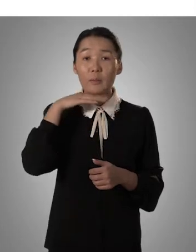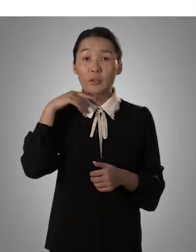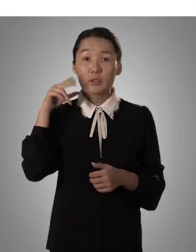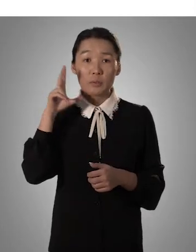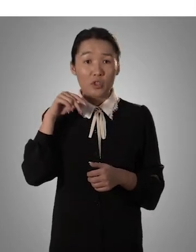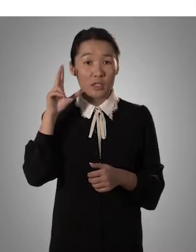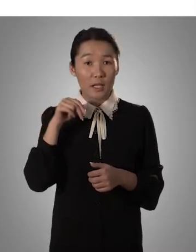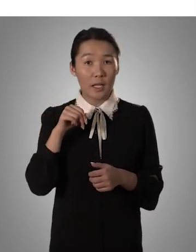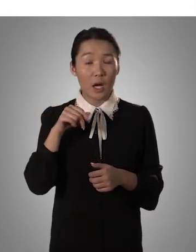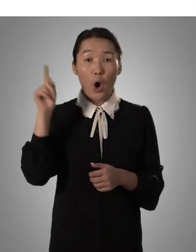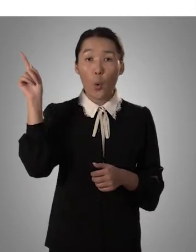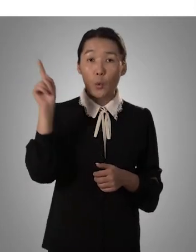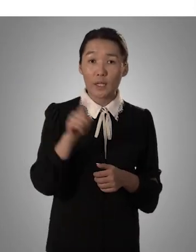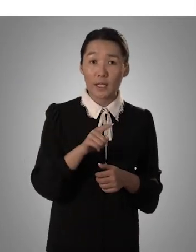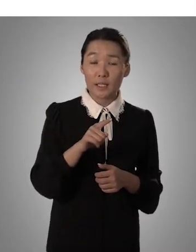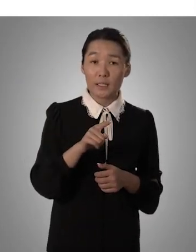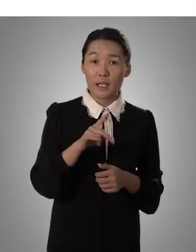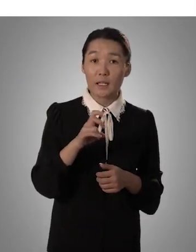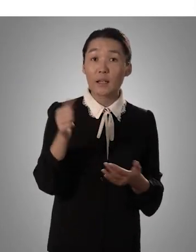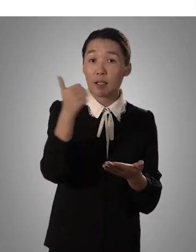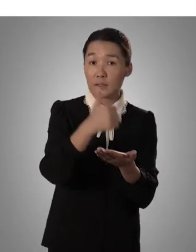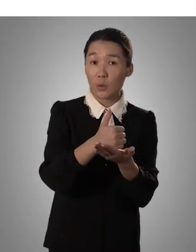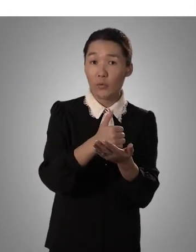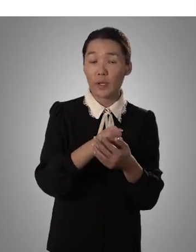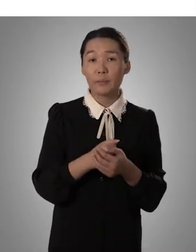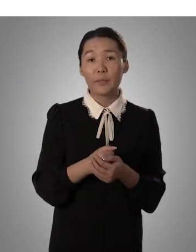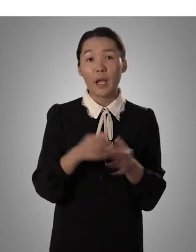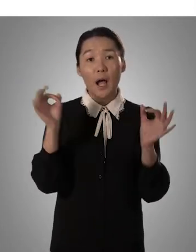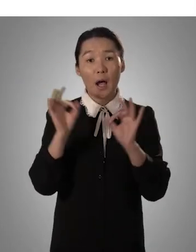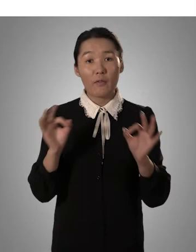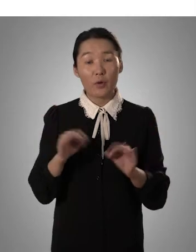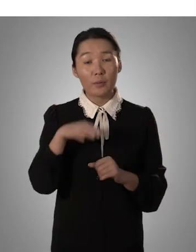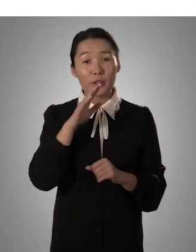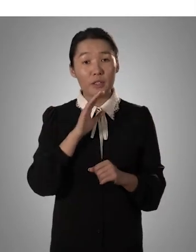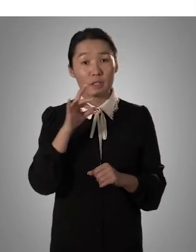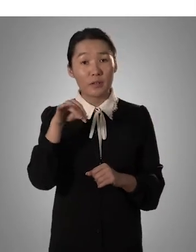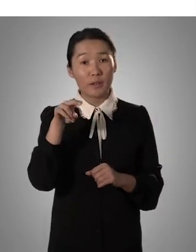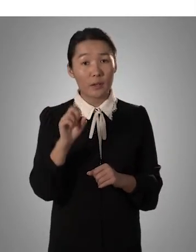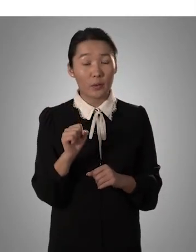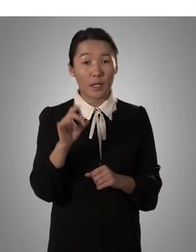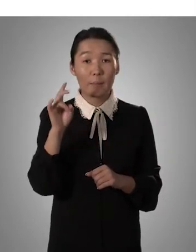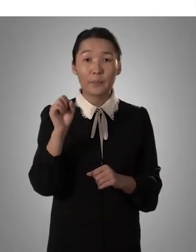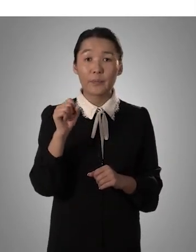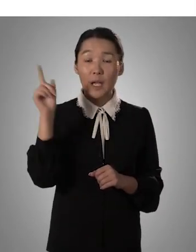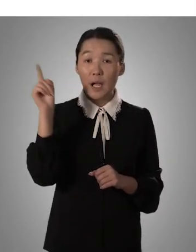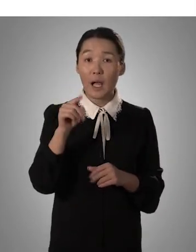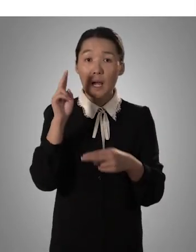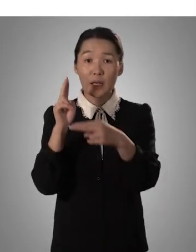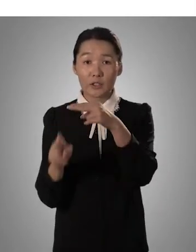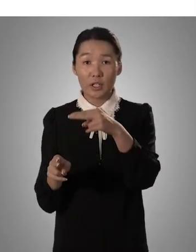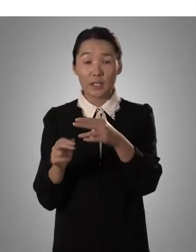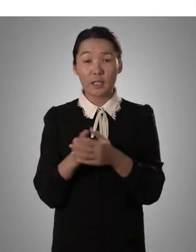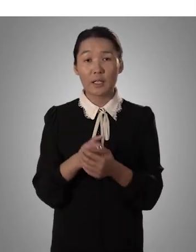числе ударение стоит на основе оформи женского рода на окончание